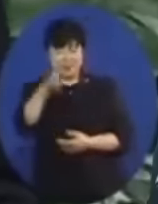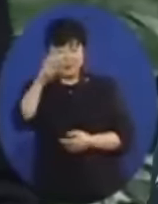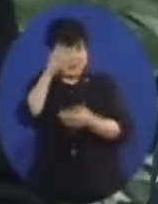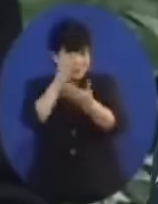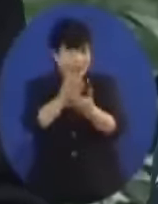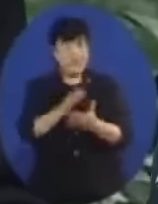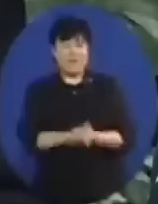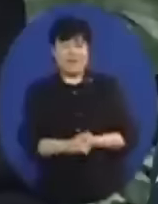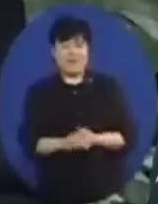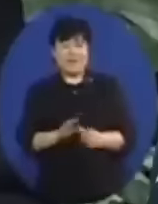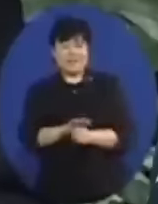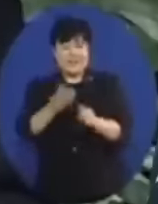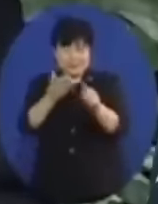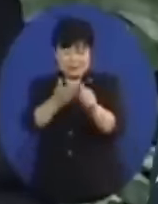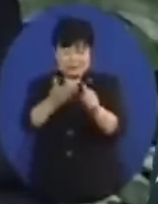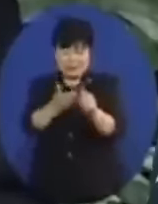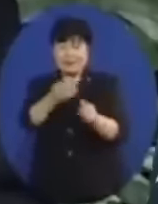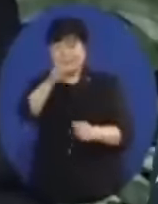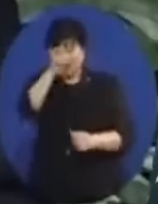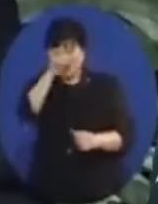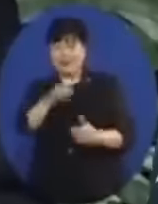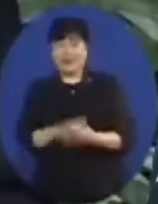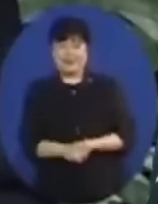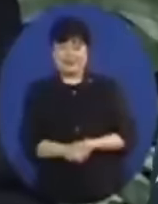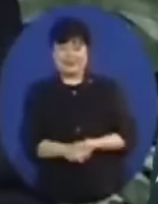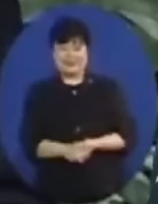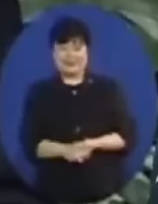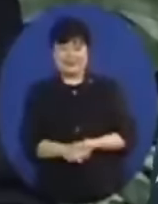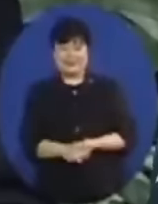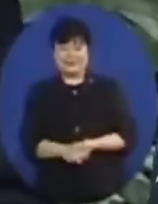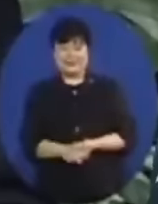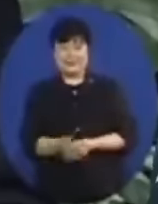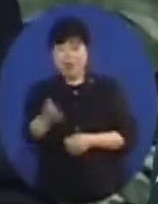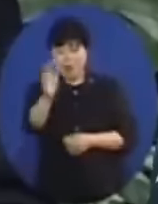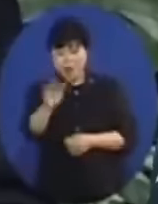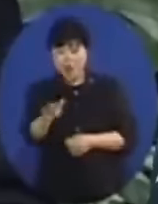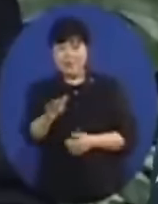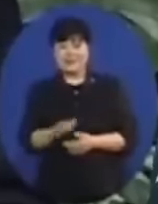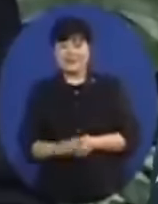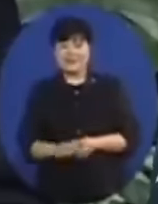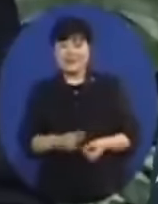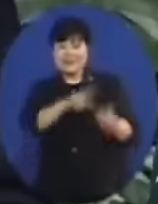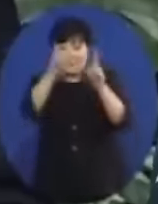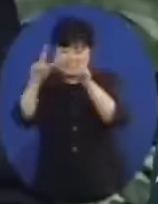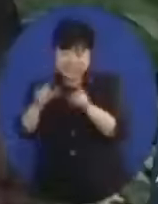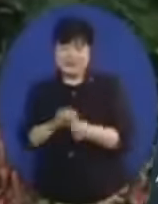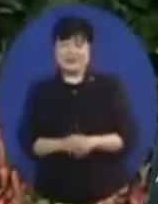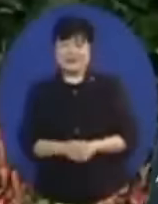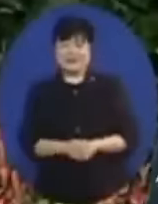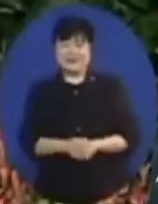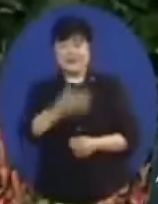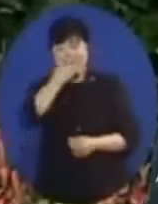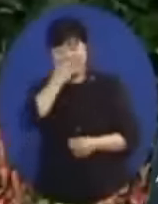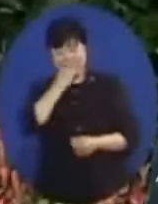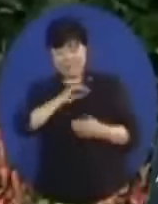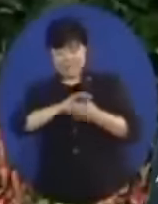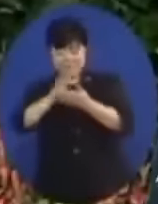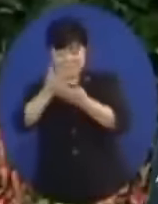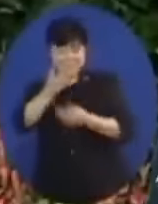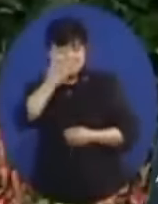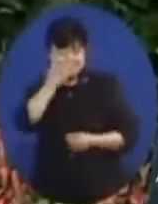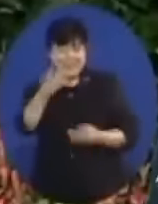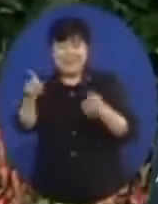미워하지 말고 사랑하는 것이 좋습니다. 그러면 여러분 삶이 행복해지는